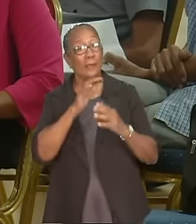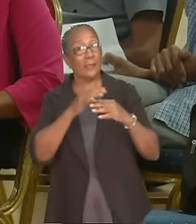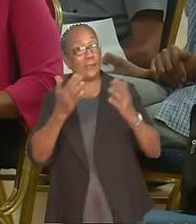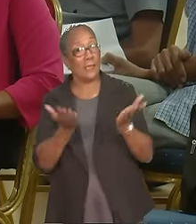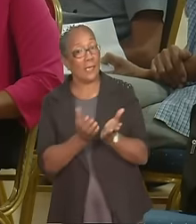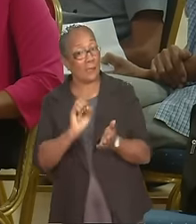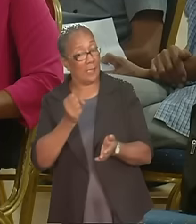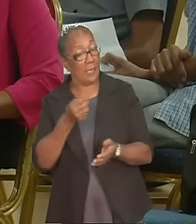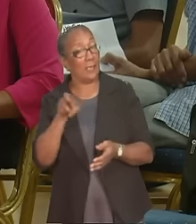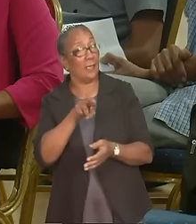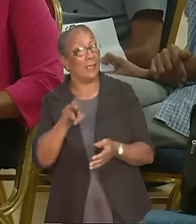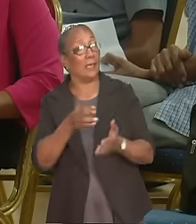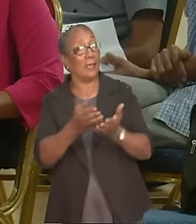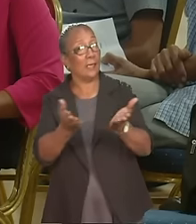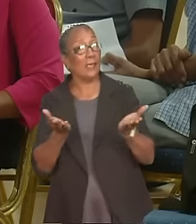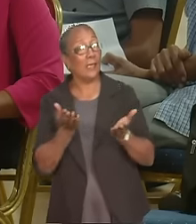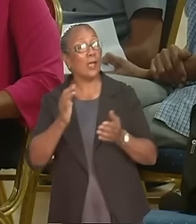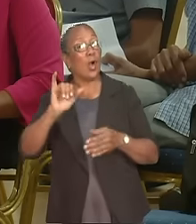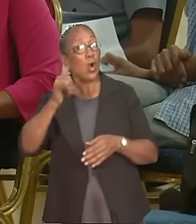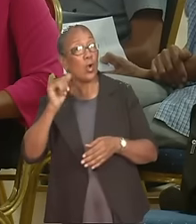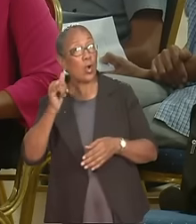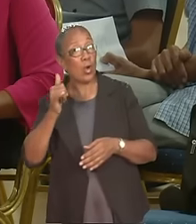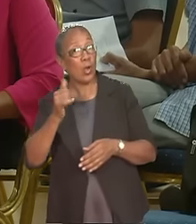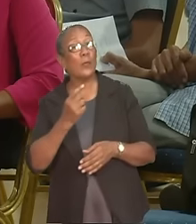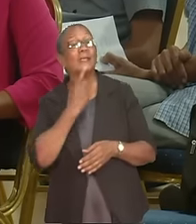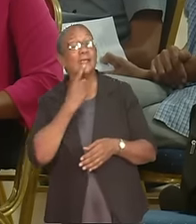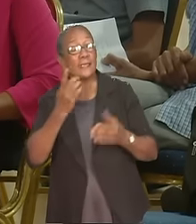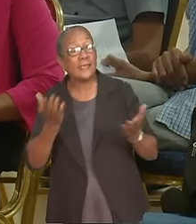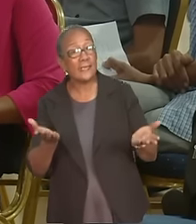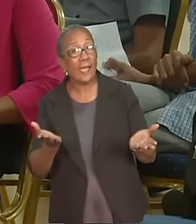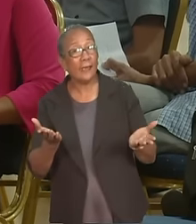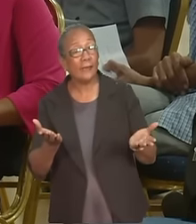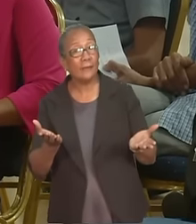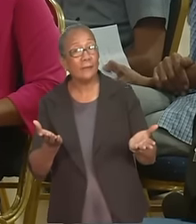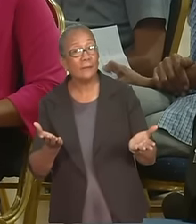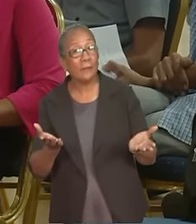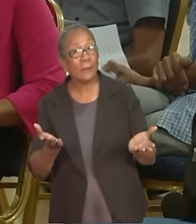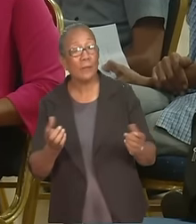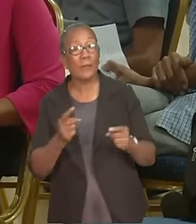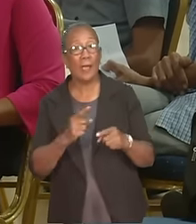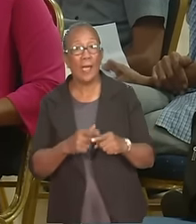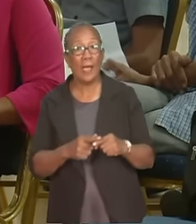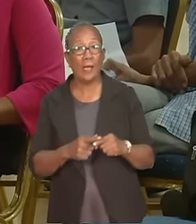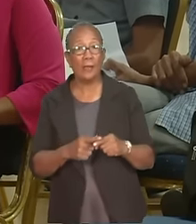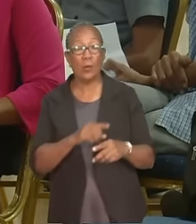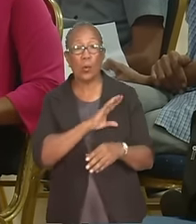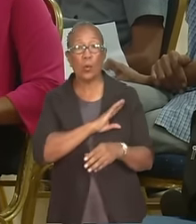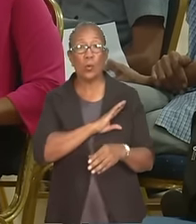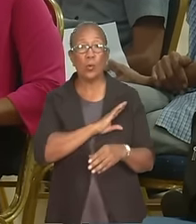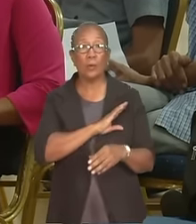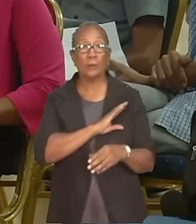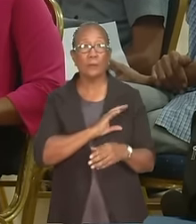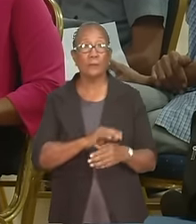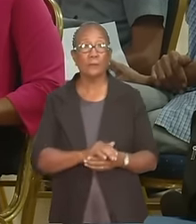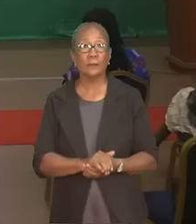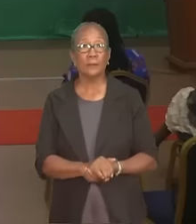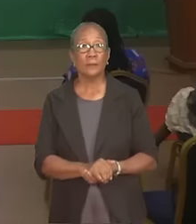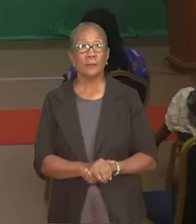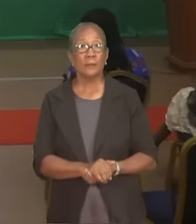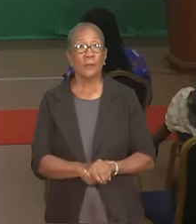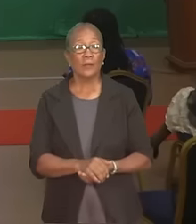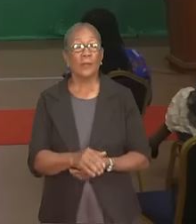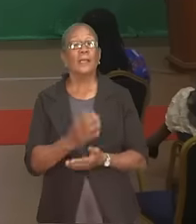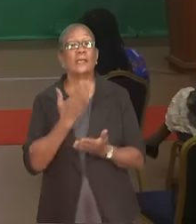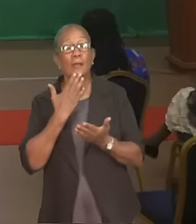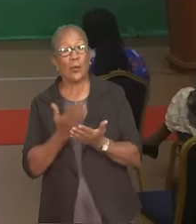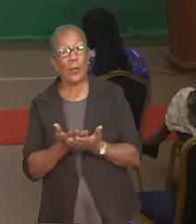kunt u hierop reageren? Kloppen de zaken die we hadden aangehaald en natuurlijk uw mening hierover? Ja, dank